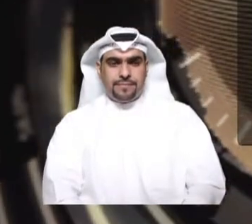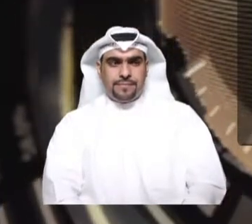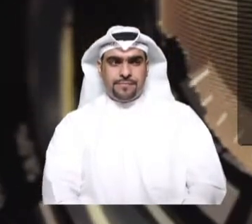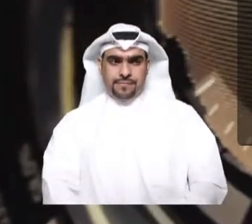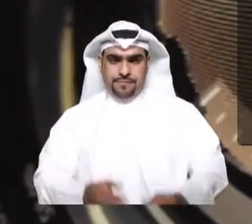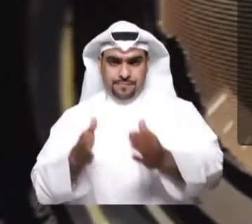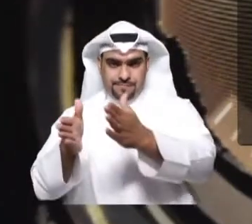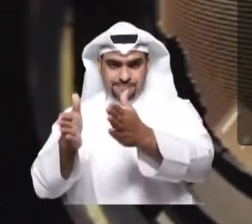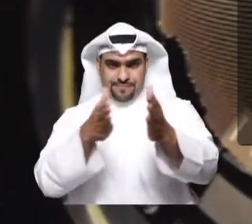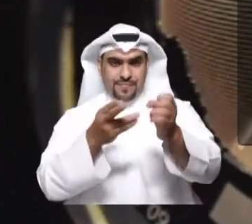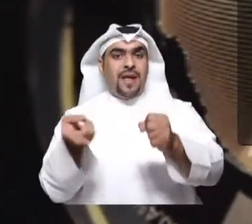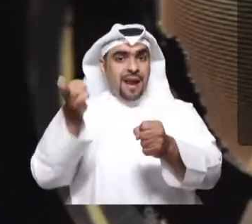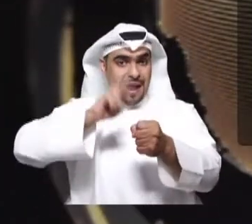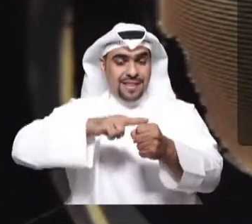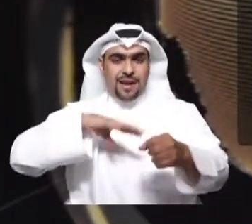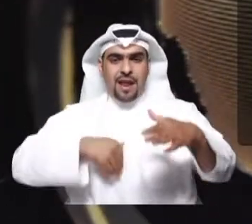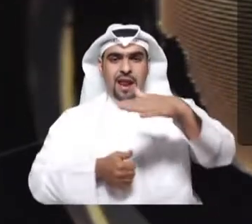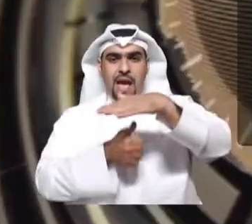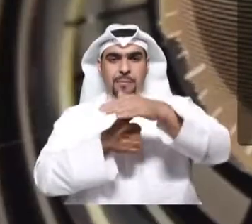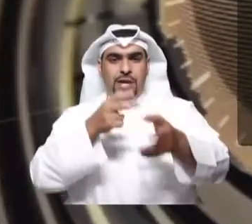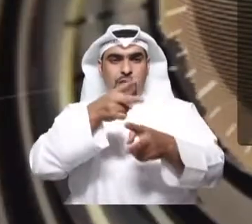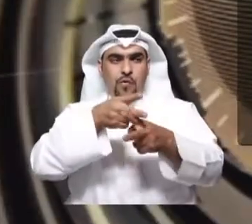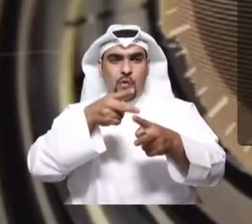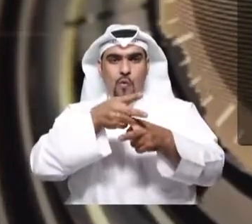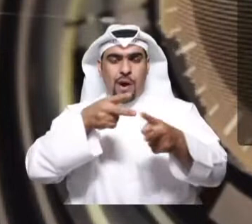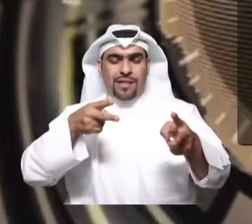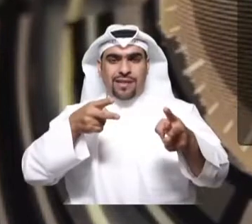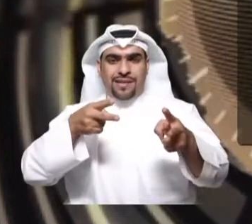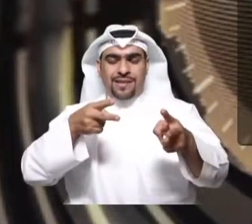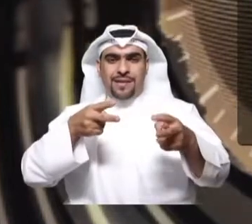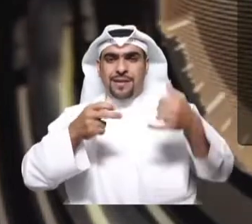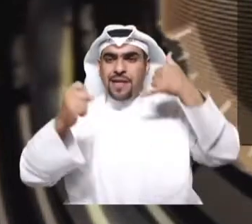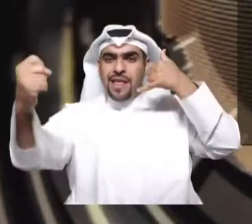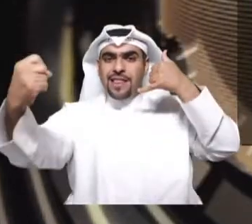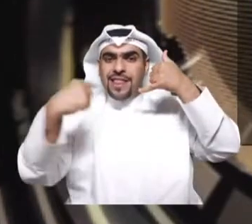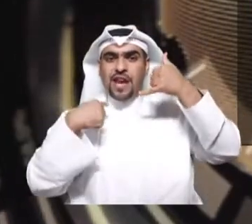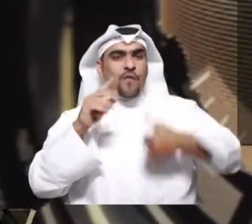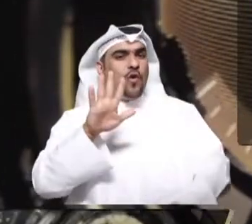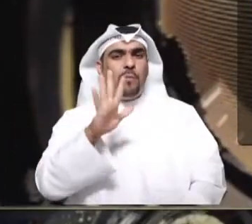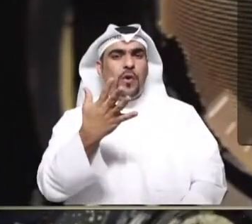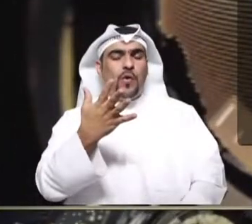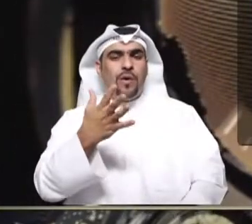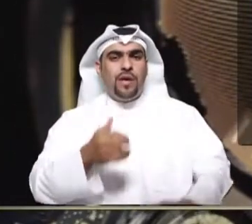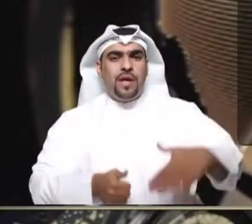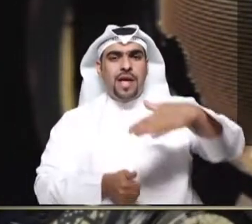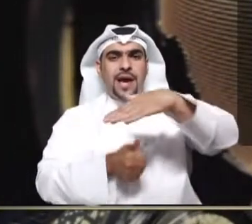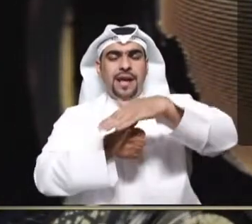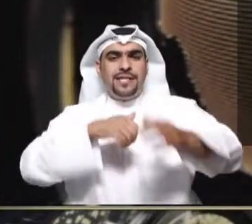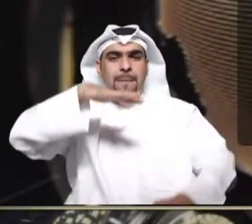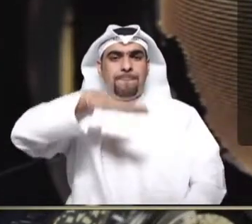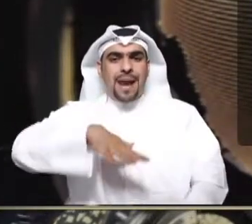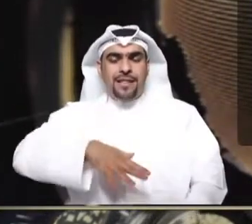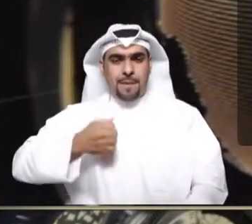كما تلقى حضرة صاحب السمو أمير البلاد الشيخ صباح الأحمد الجابر الصباح حفظه الله ورعاه